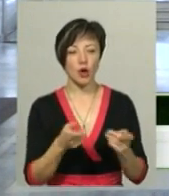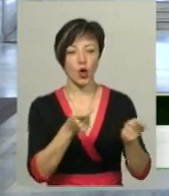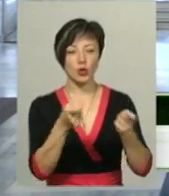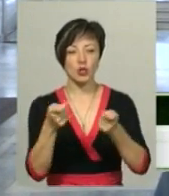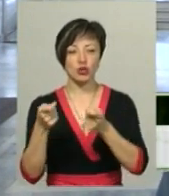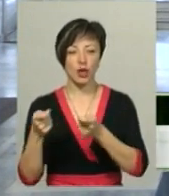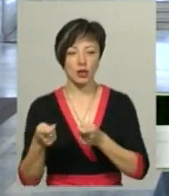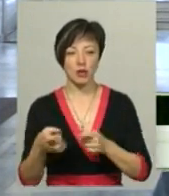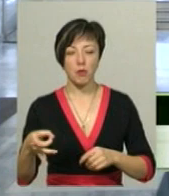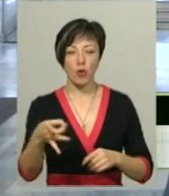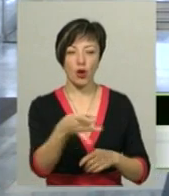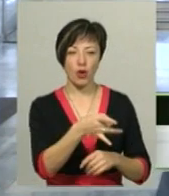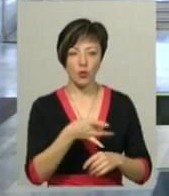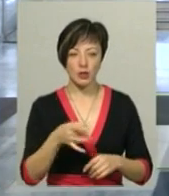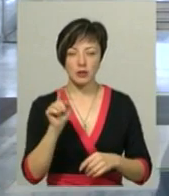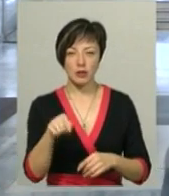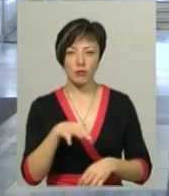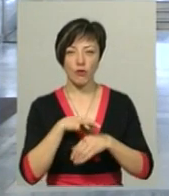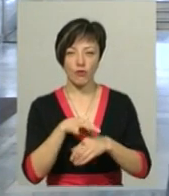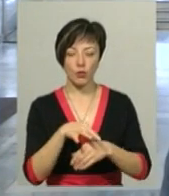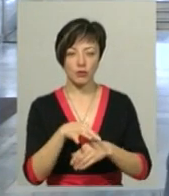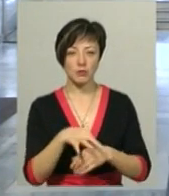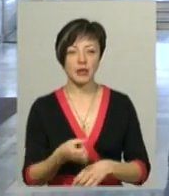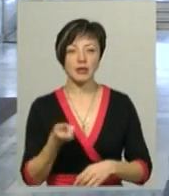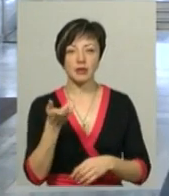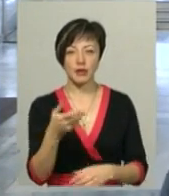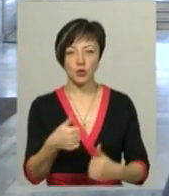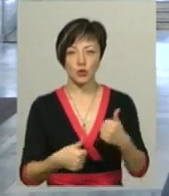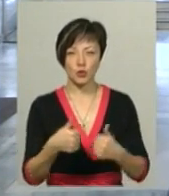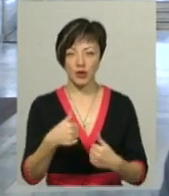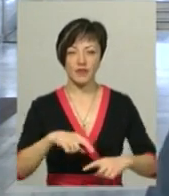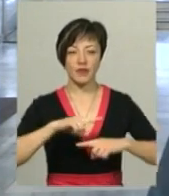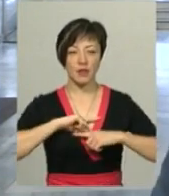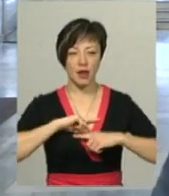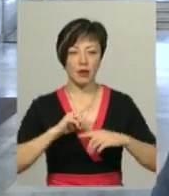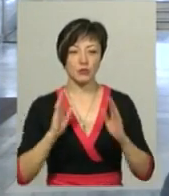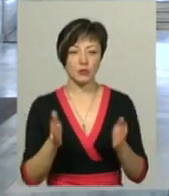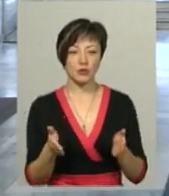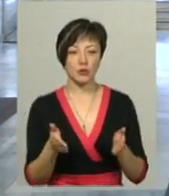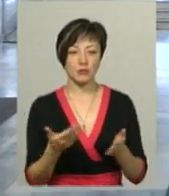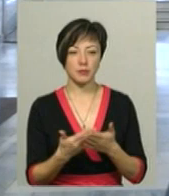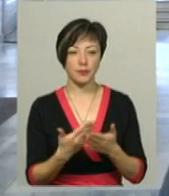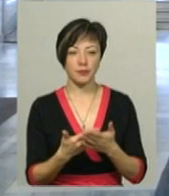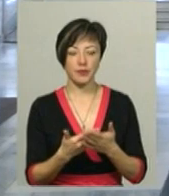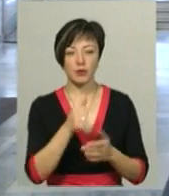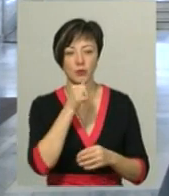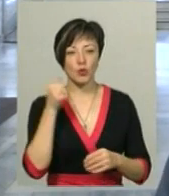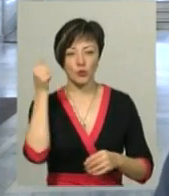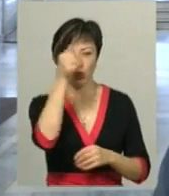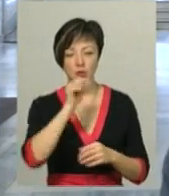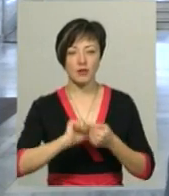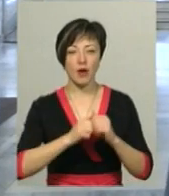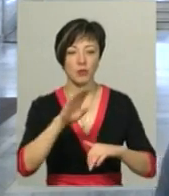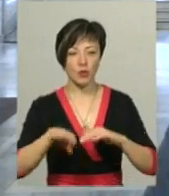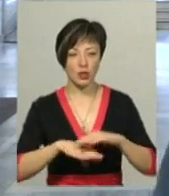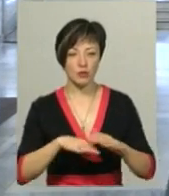по районам, там проводимо пару турів, там і фінальні стадії десь в прошлому році в